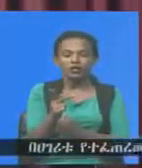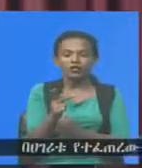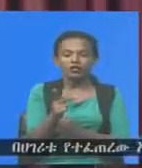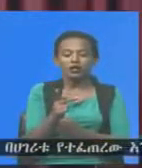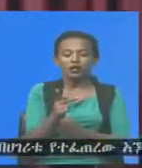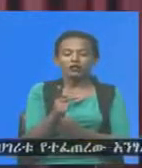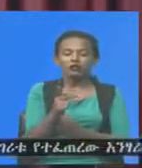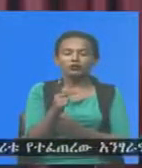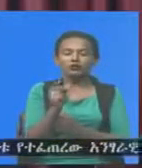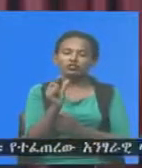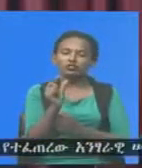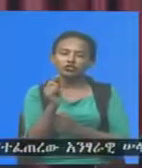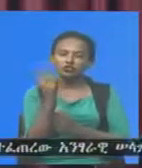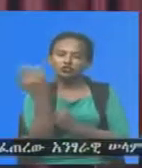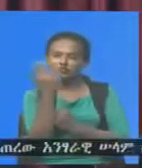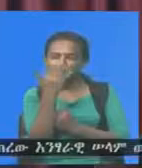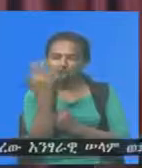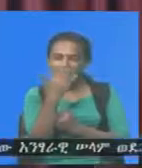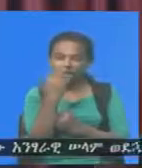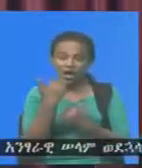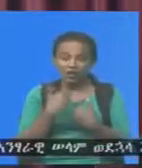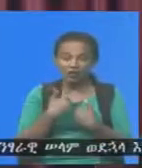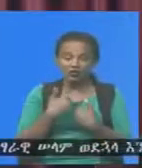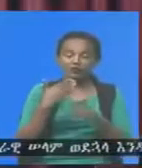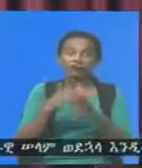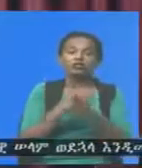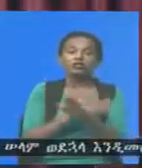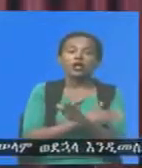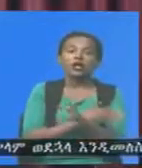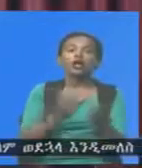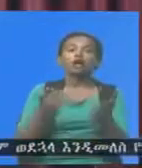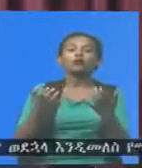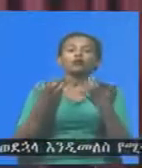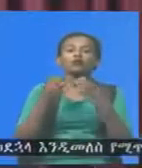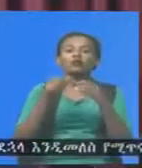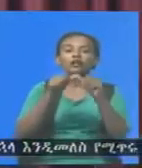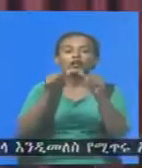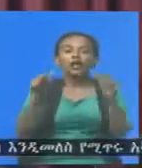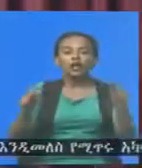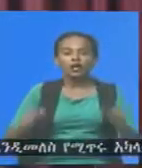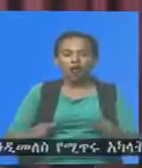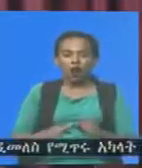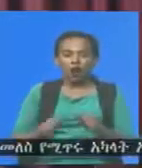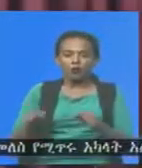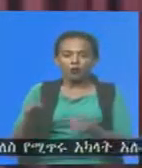ብጅታም ያለበት ማስተካከያም የሚፈልግ ኤሪያ መሆኑ